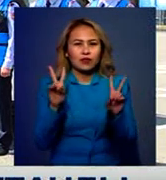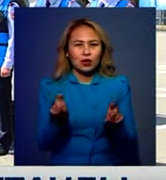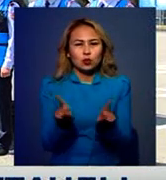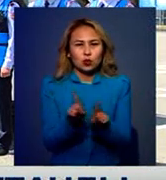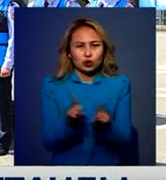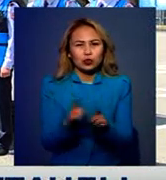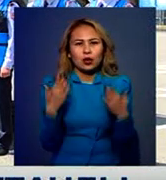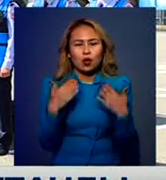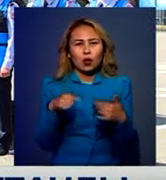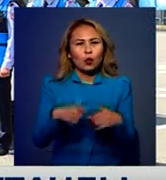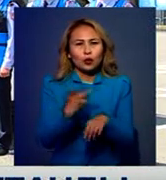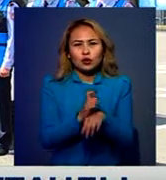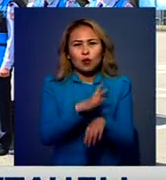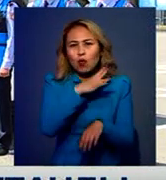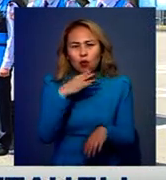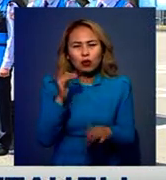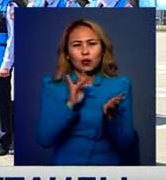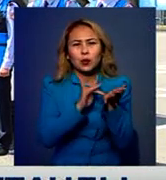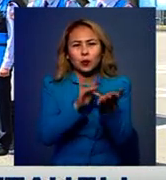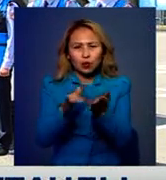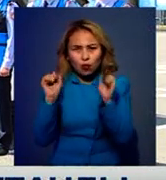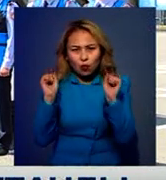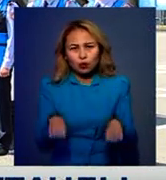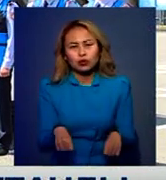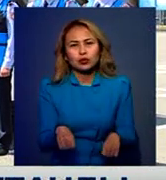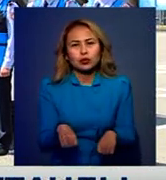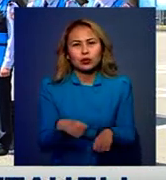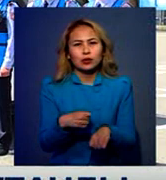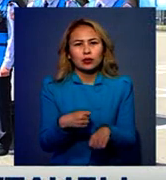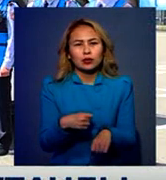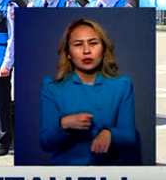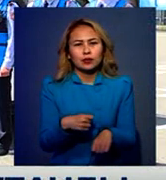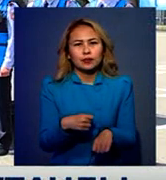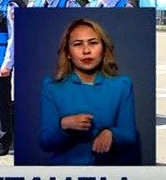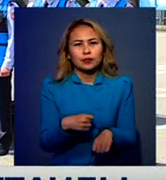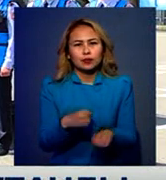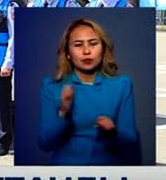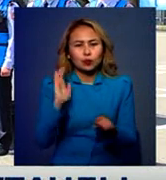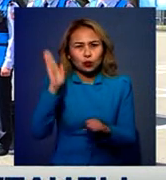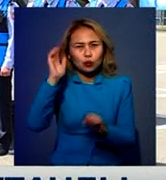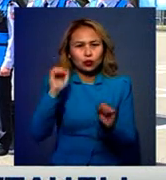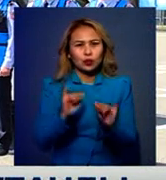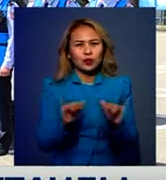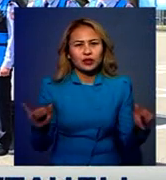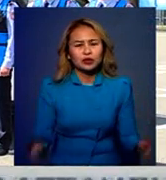көрікті жерлер көп. Егер туристердің келуіне байланысты, штатта болашақта